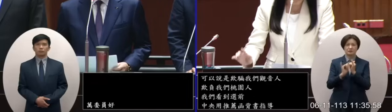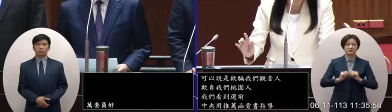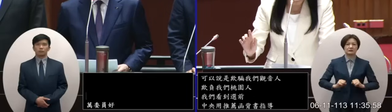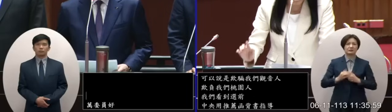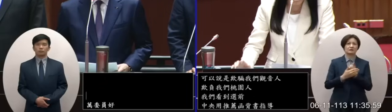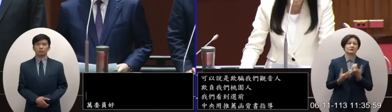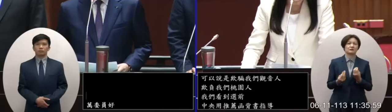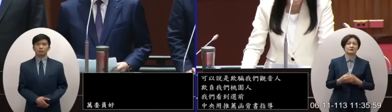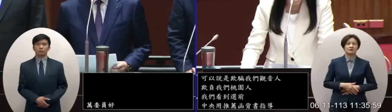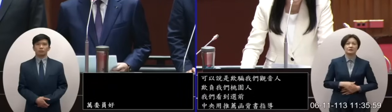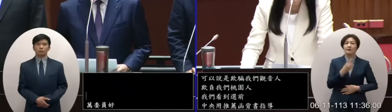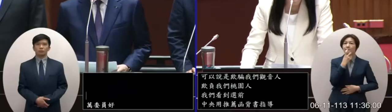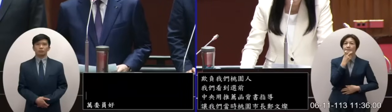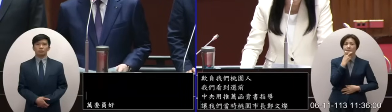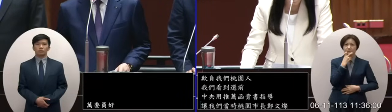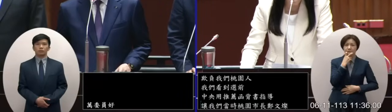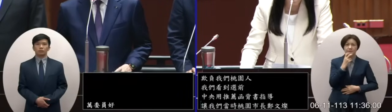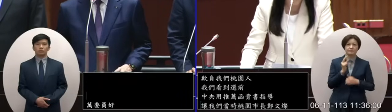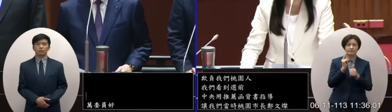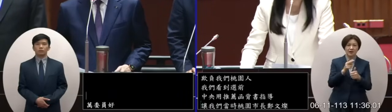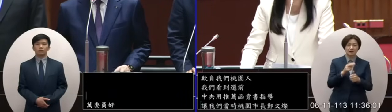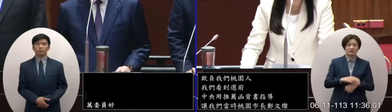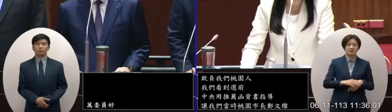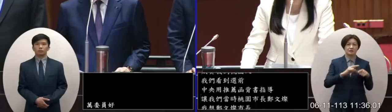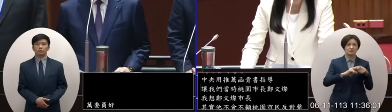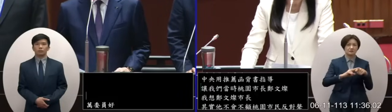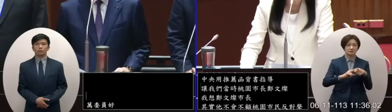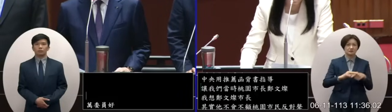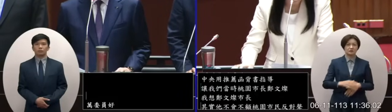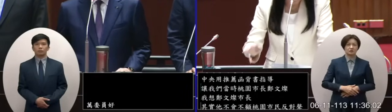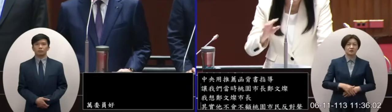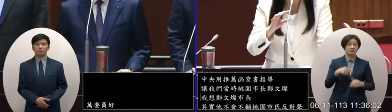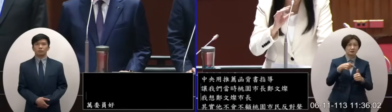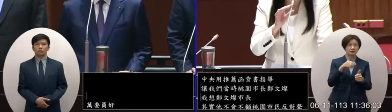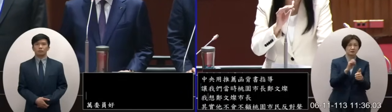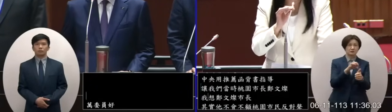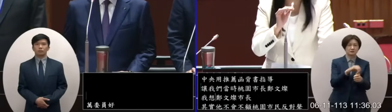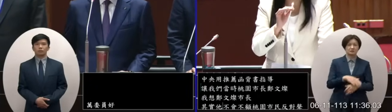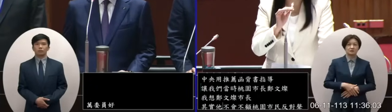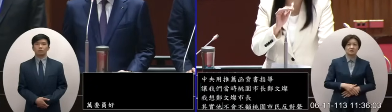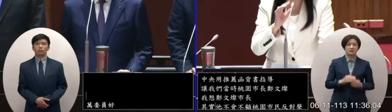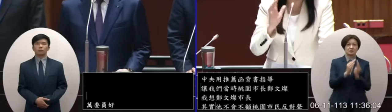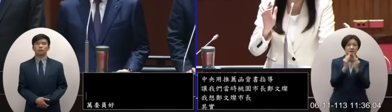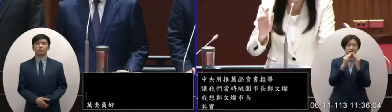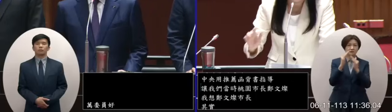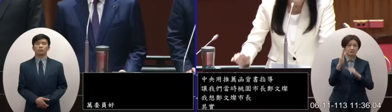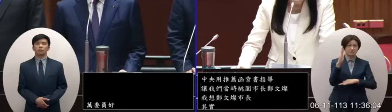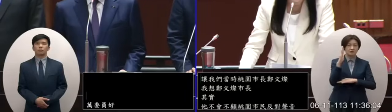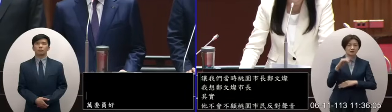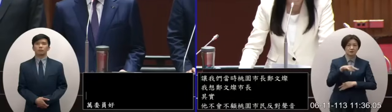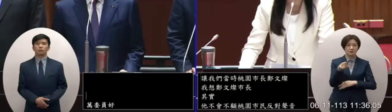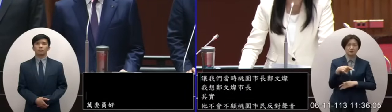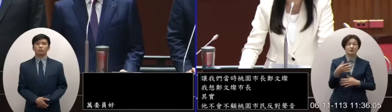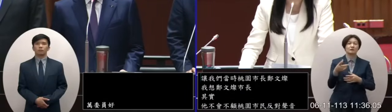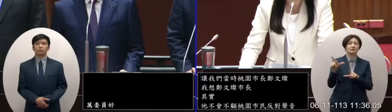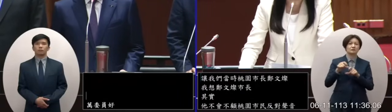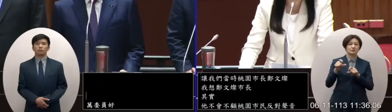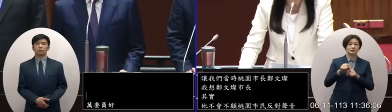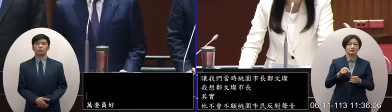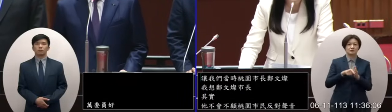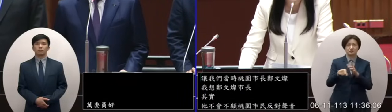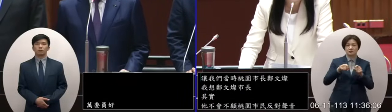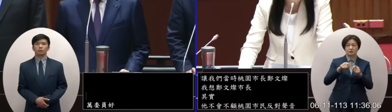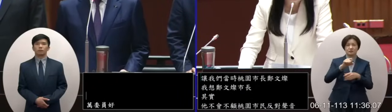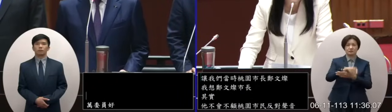但是因为中央的一纸这个推荐函的背书指导，所以当时桃园市政府地方也采纳那专案来准